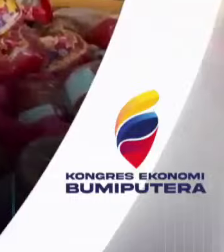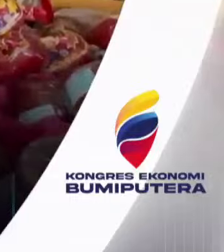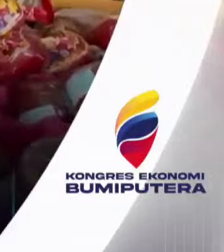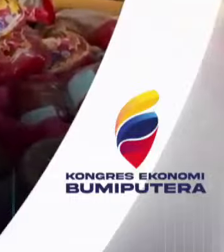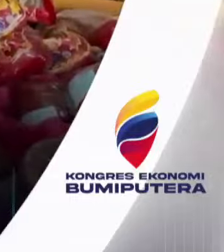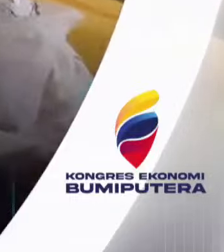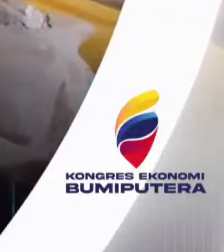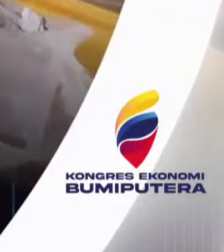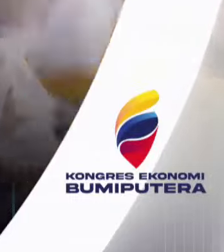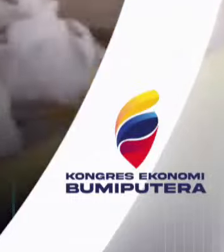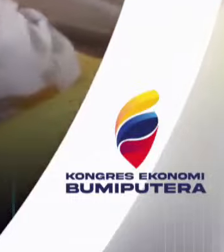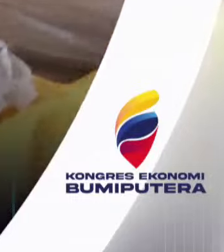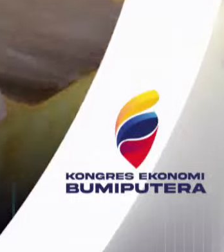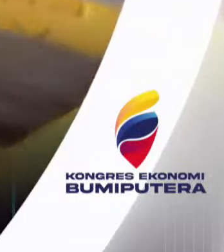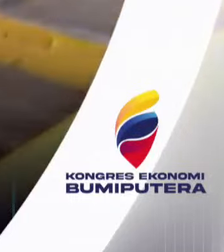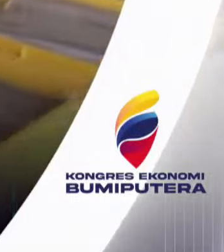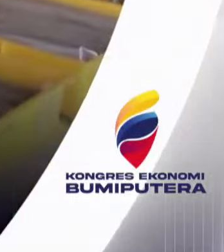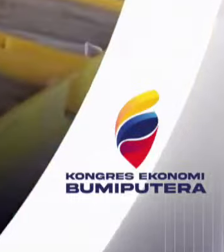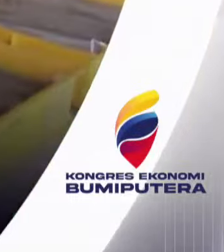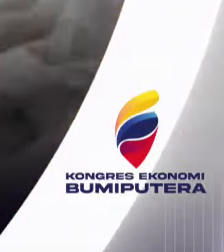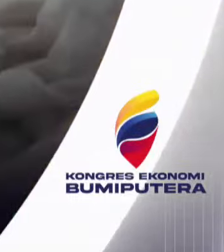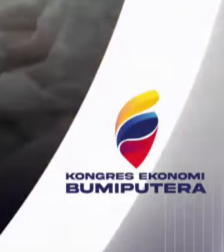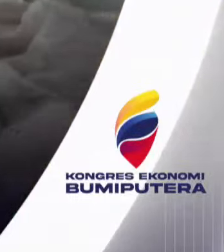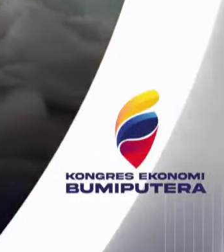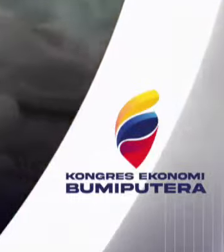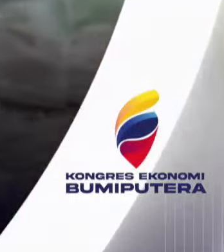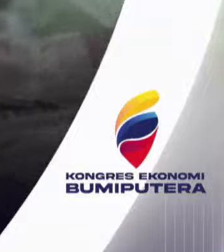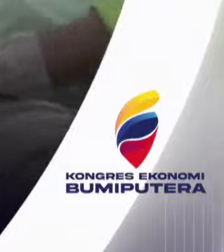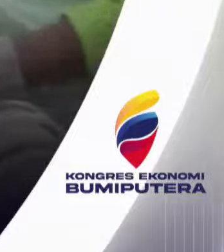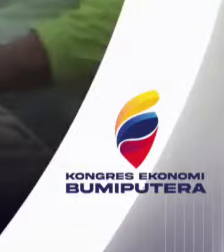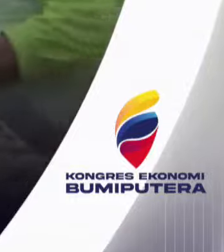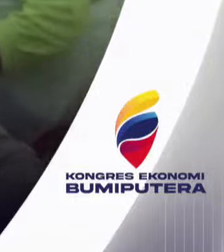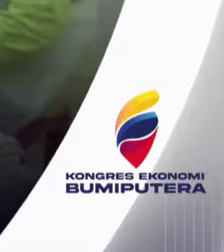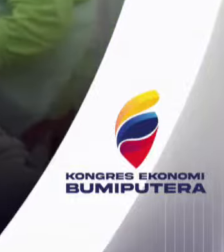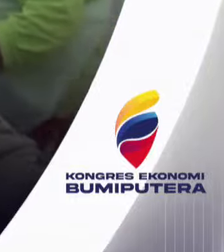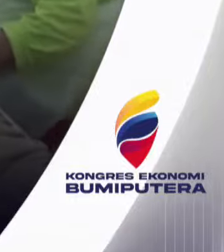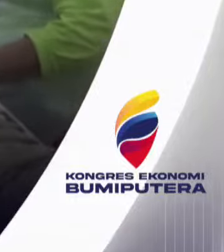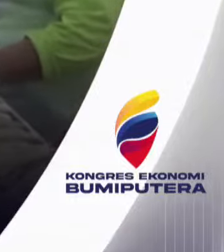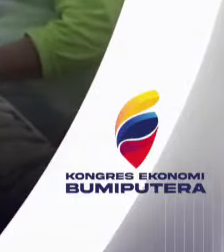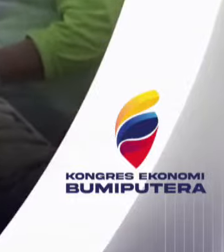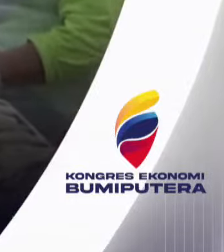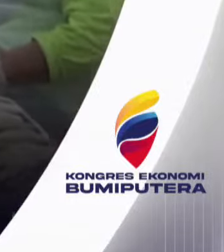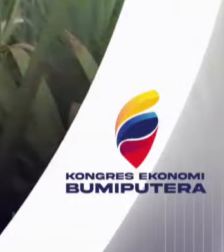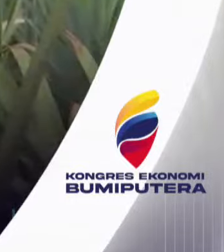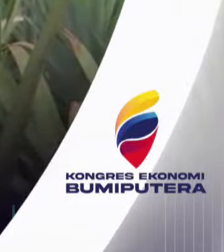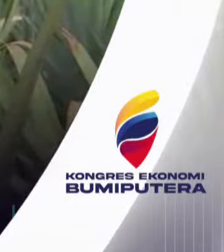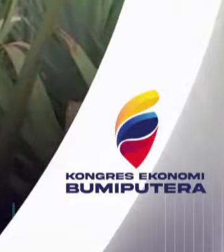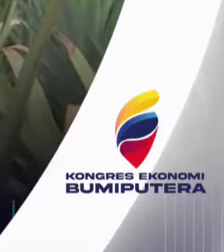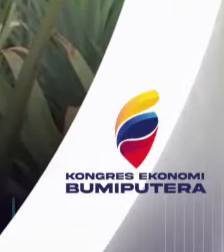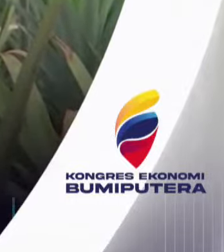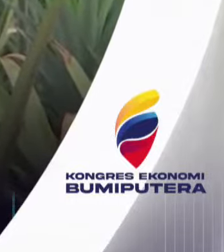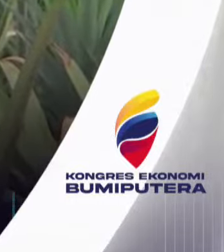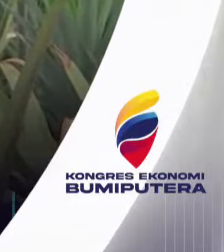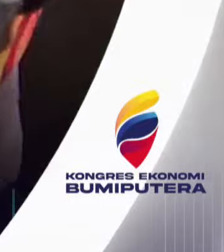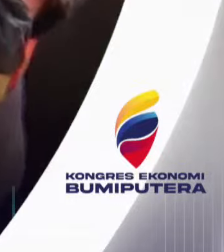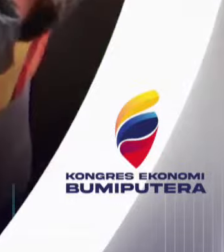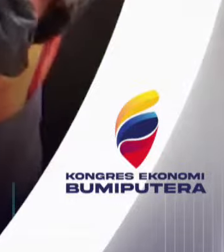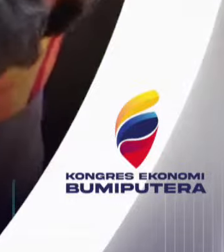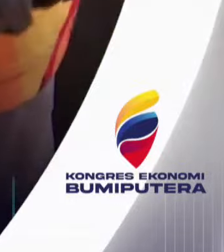RM1 bilion disediakan melalui institusi kewangan pembangunan seperti BSN, Agrobank,